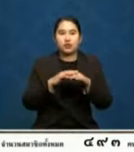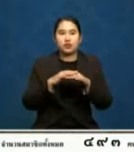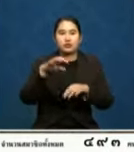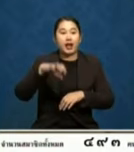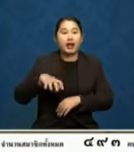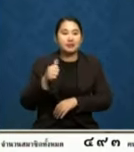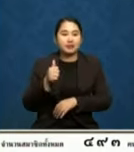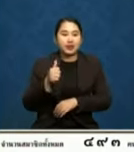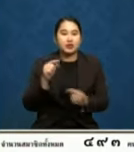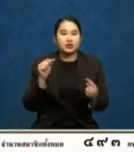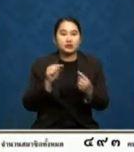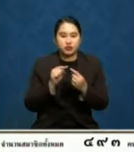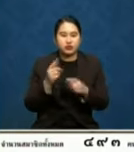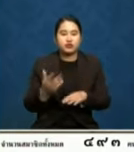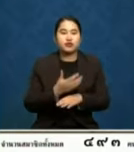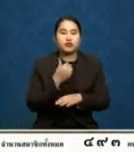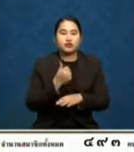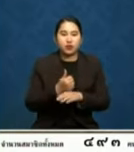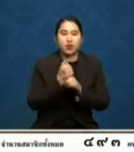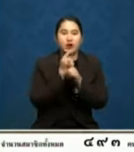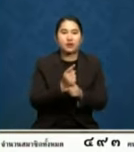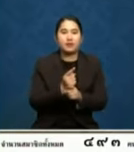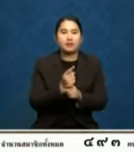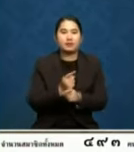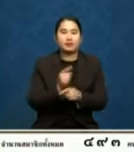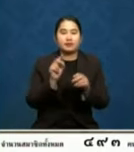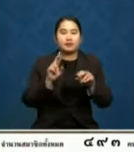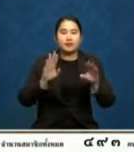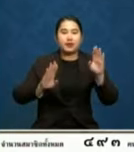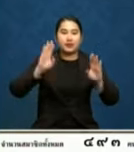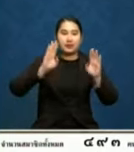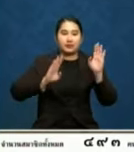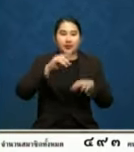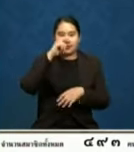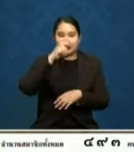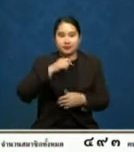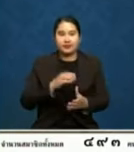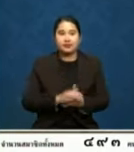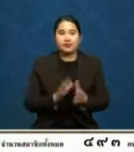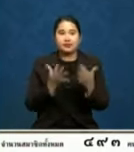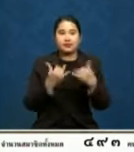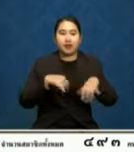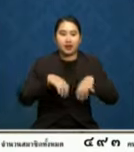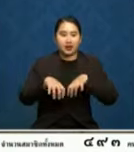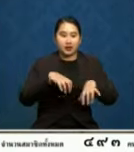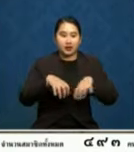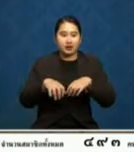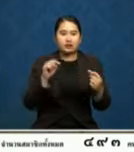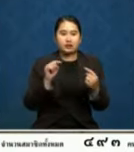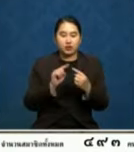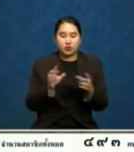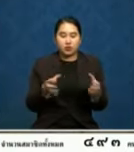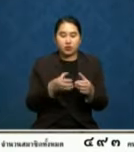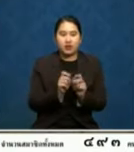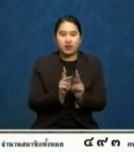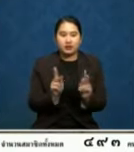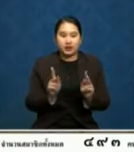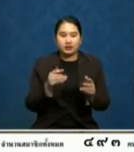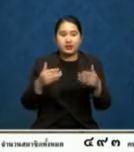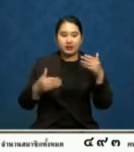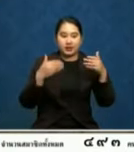การเมืองของประชาชนตามระบอบวิถีประชาธิปไตยครับซึ่งจัดโดยคณะกรรมาธิการ